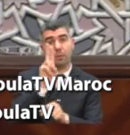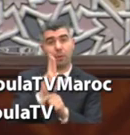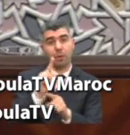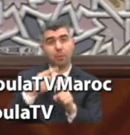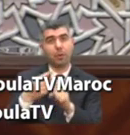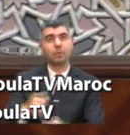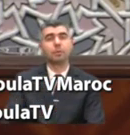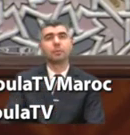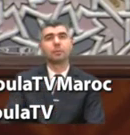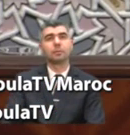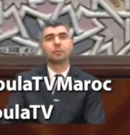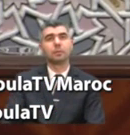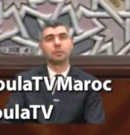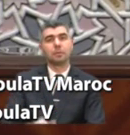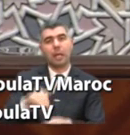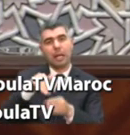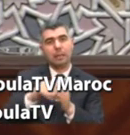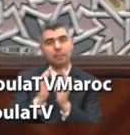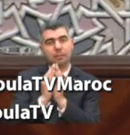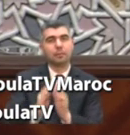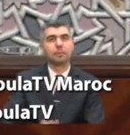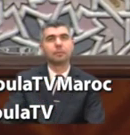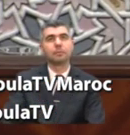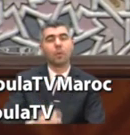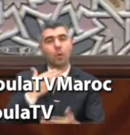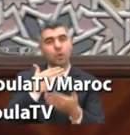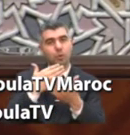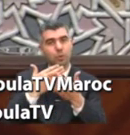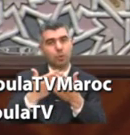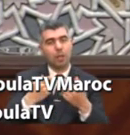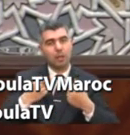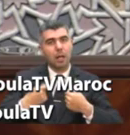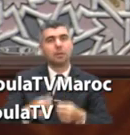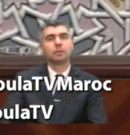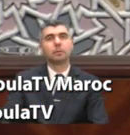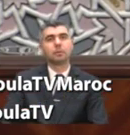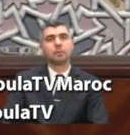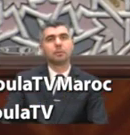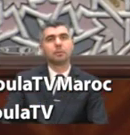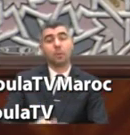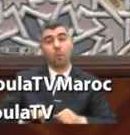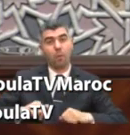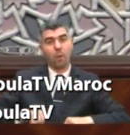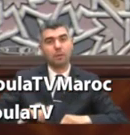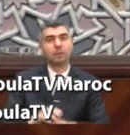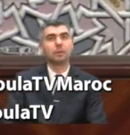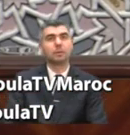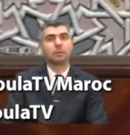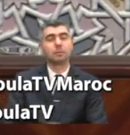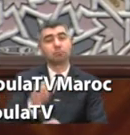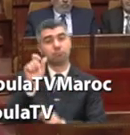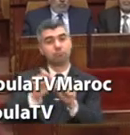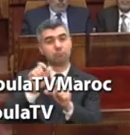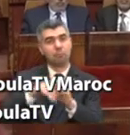تفضلوا السيد نائب من فريق العدالة والتنمية. شكرا سيد رئيس، شكرا سيد الوزير، سيدة السادة